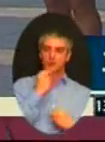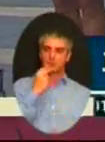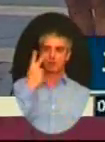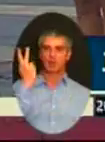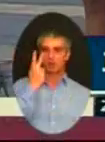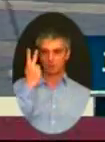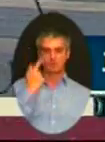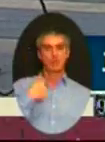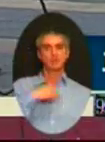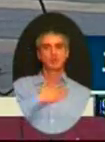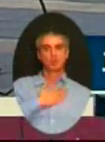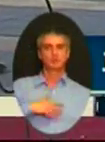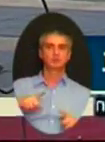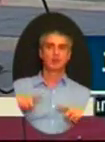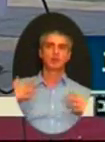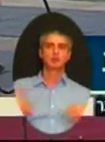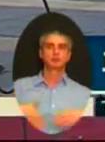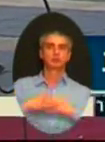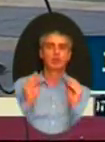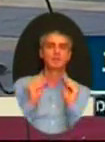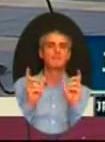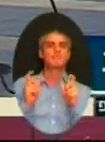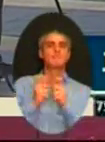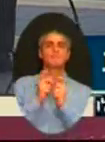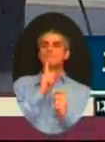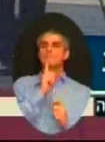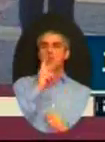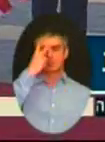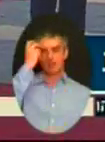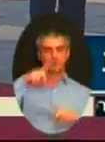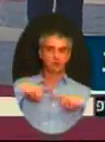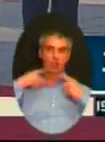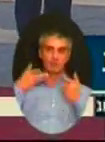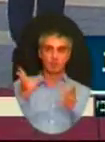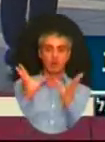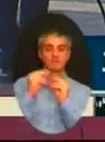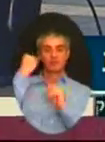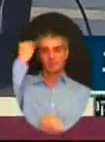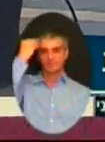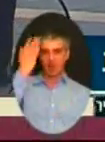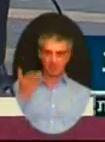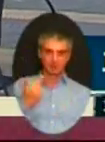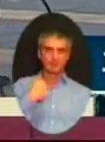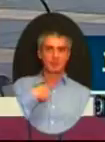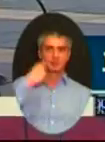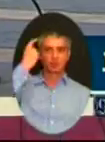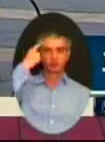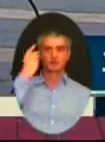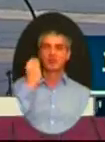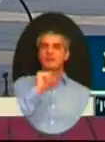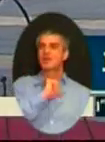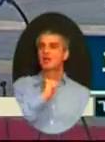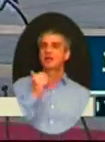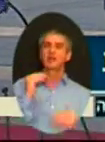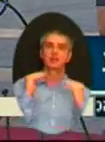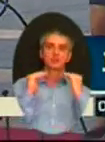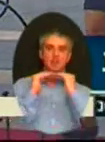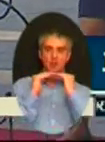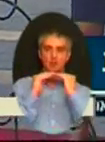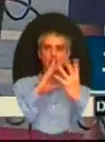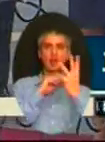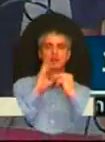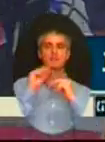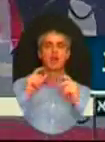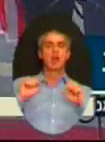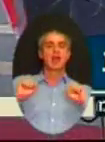כמובן שאנחנו רוצים לחיות בשלום עם המיעוט הערבי שנמצא כאן ועם הפלסטינים. אני חושבת שהדבר הנכון הוא לדבר